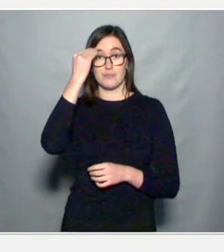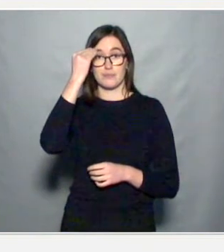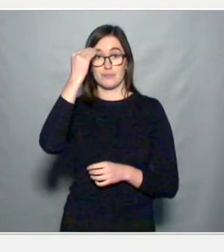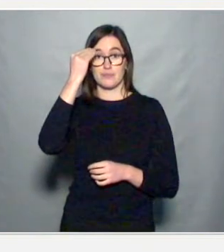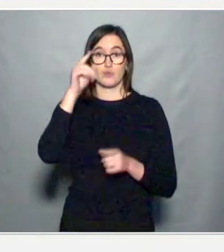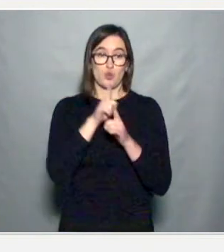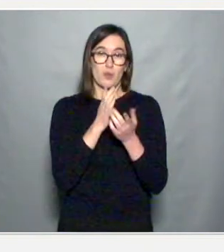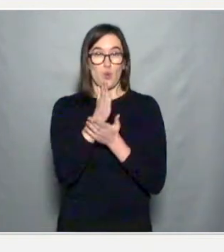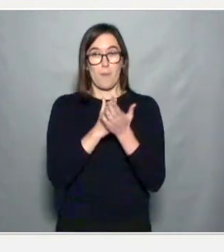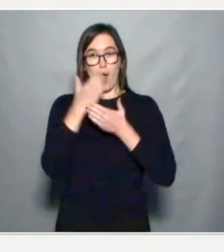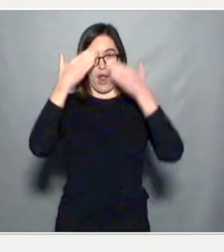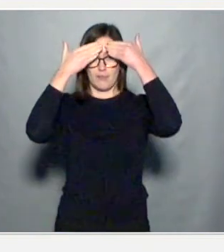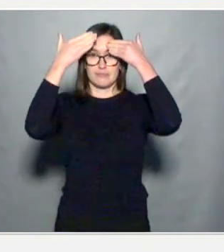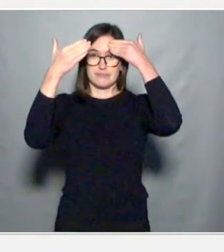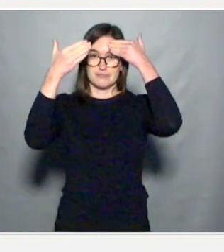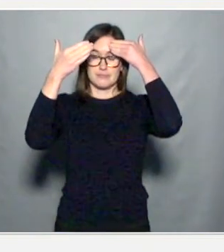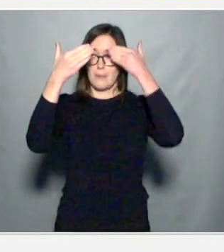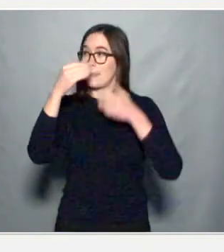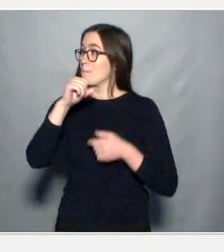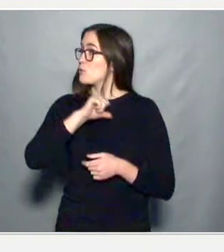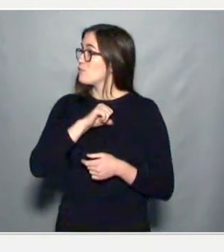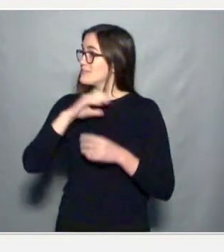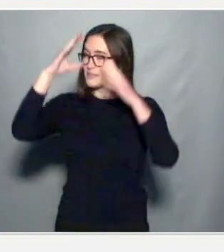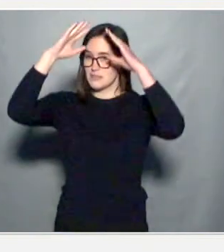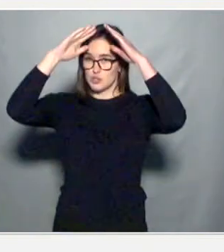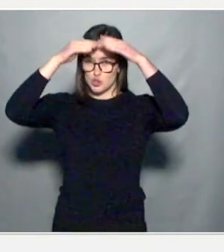så här normal långskärm. Om man då gör så här,